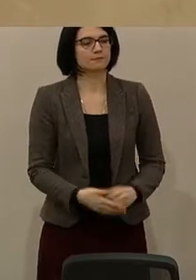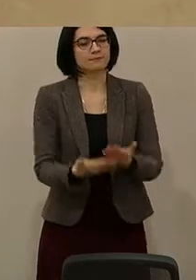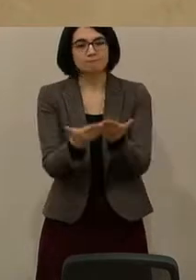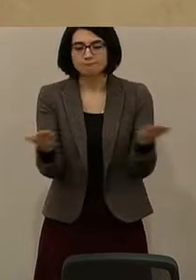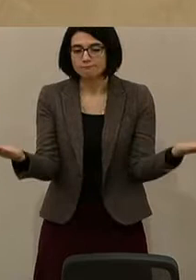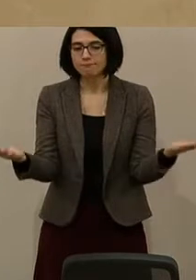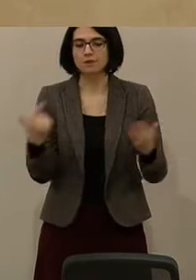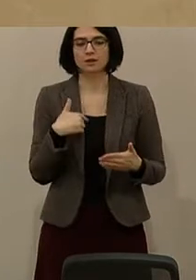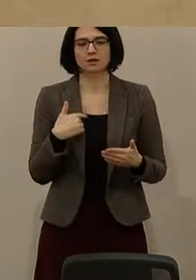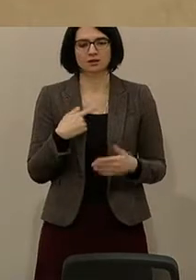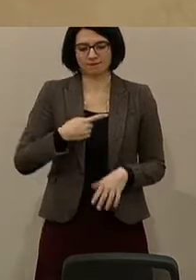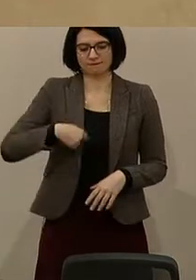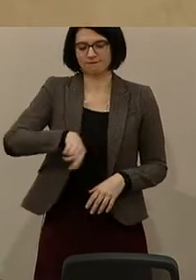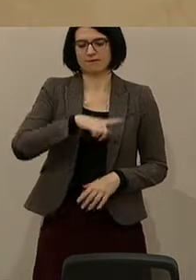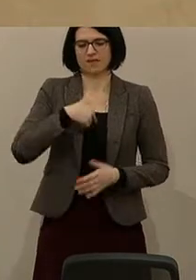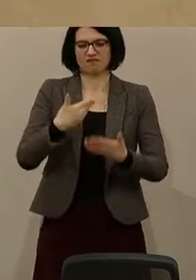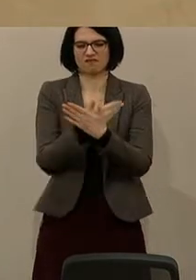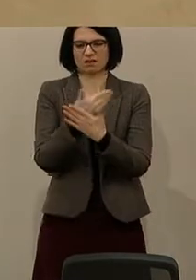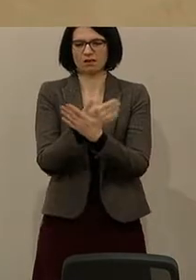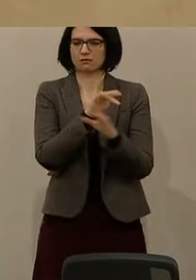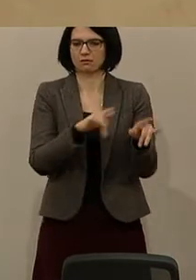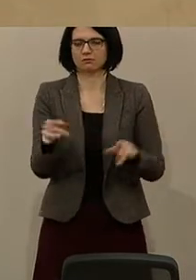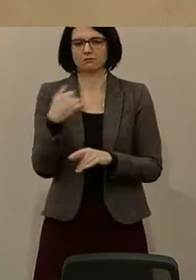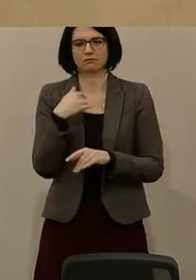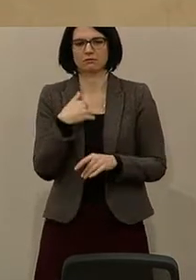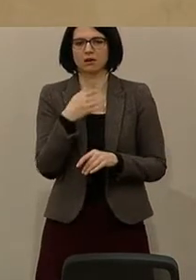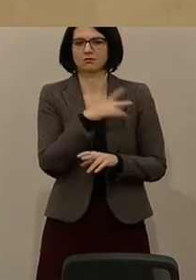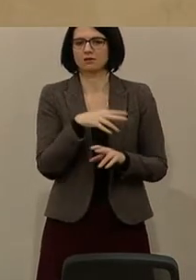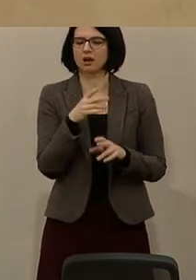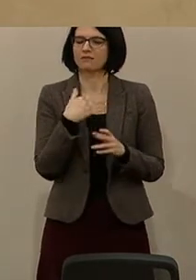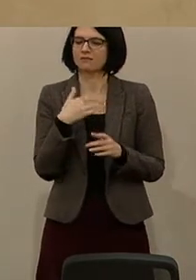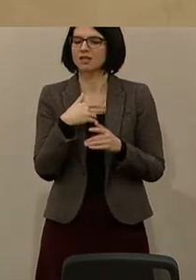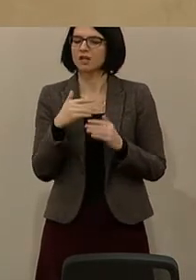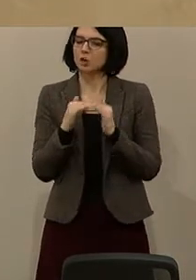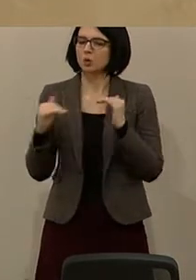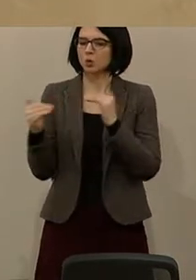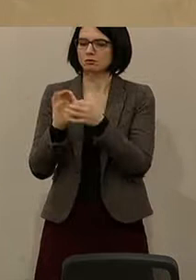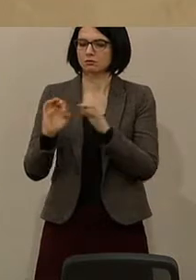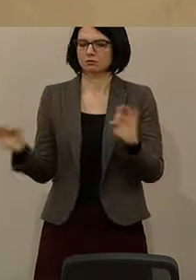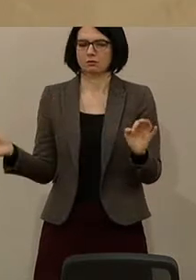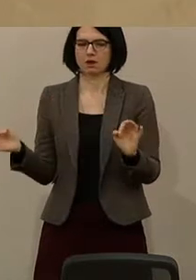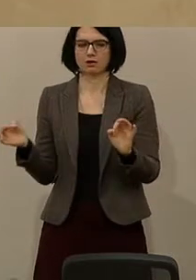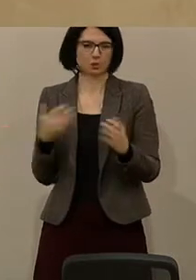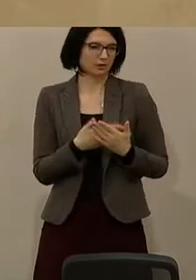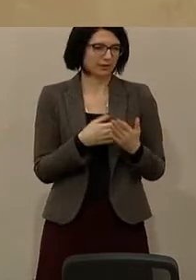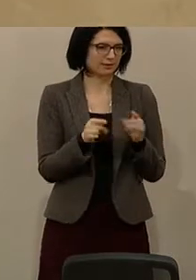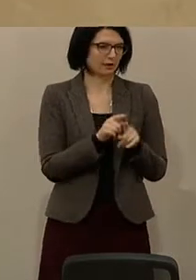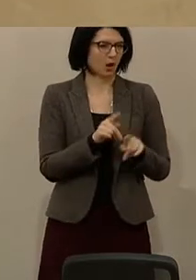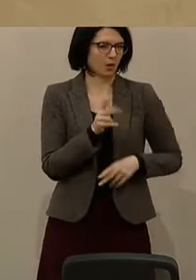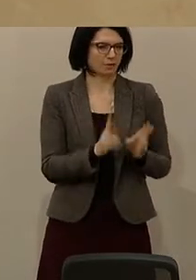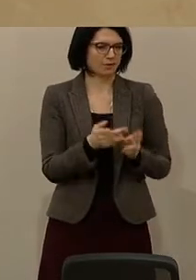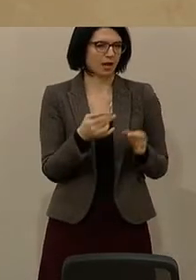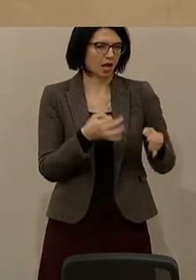Wir vertreten seit jeher den Grundsatz, und das war auch die Begründung für die Einführung der